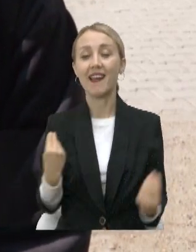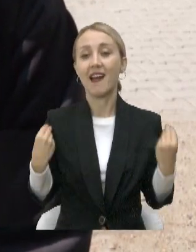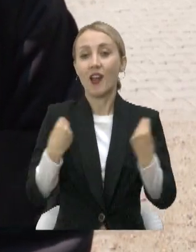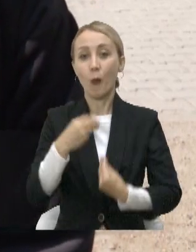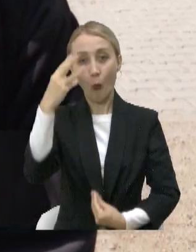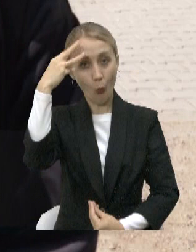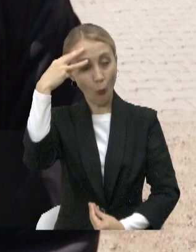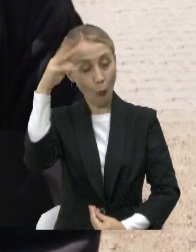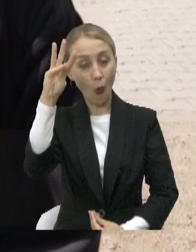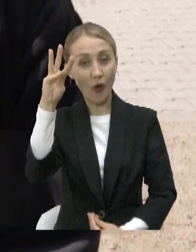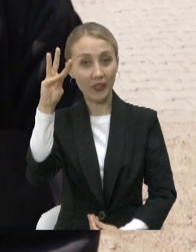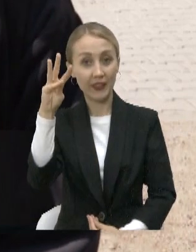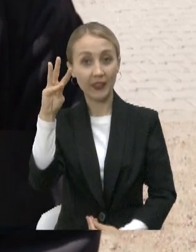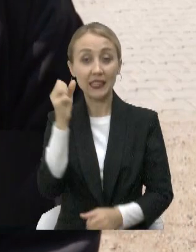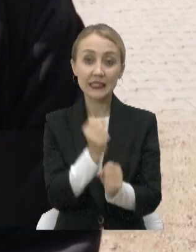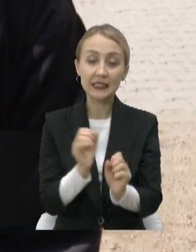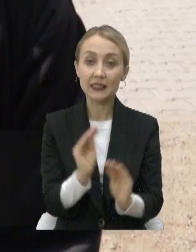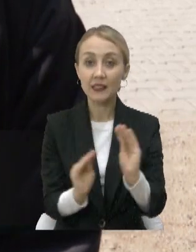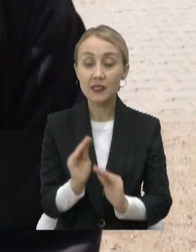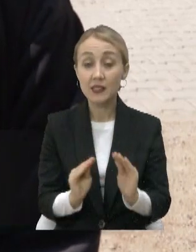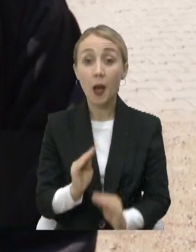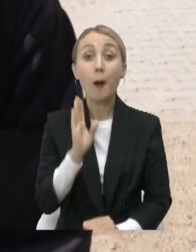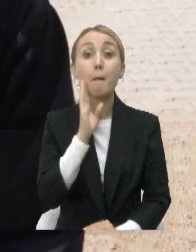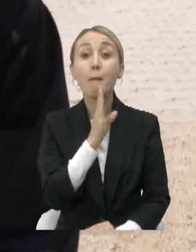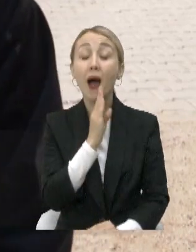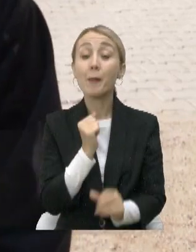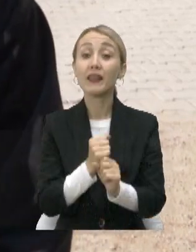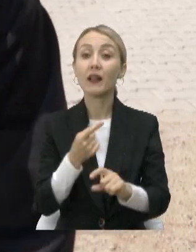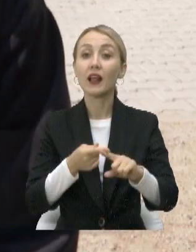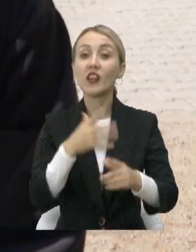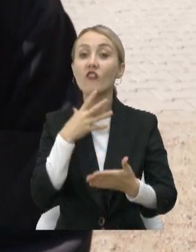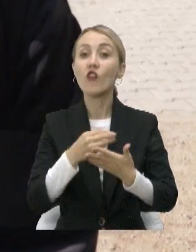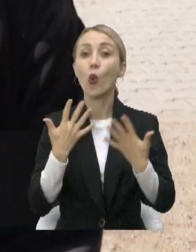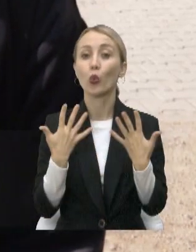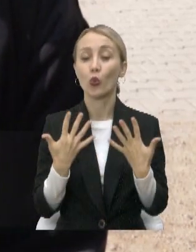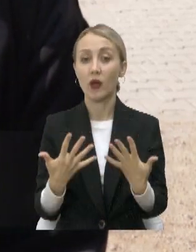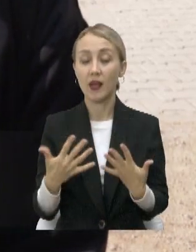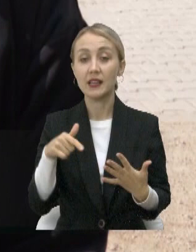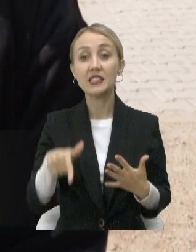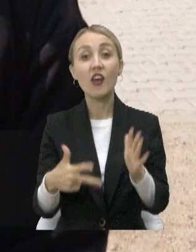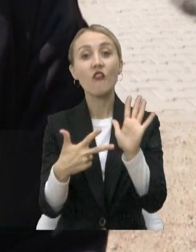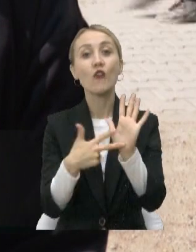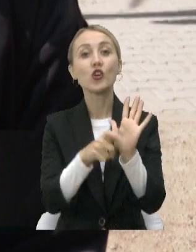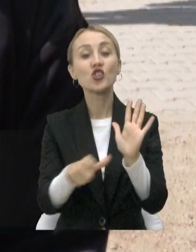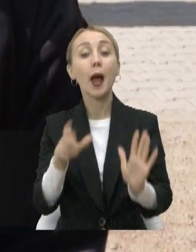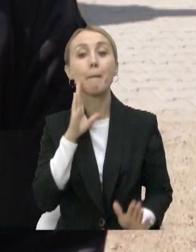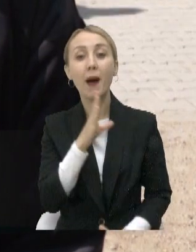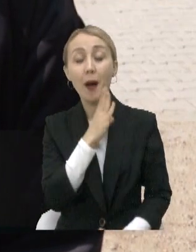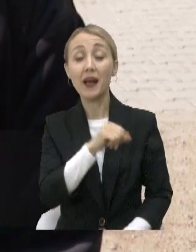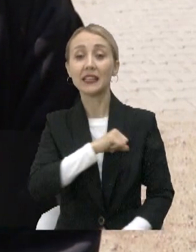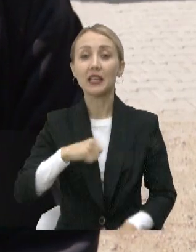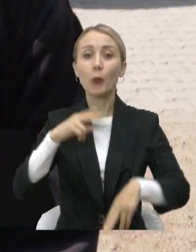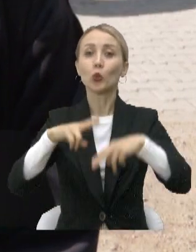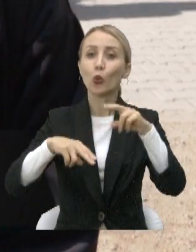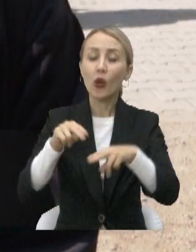стиле изделия особенность в том что мамы делают это собственноручно здесь мы вос мам сами строили